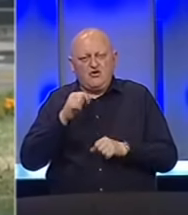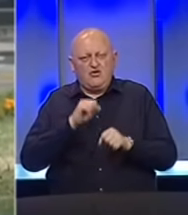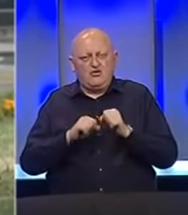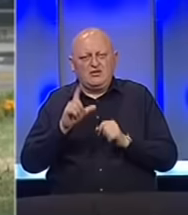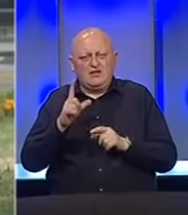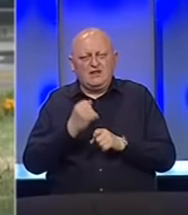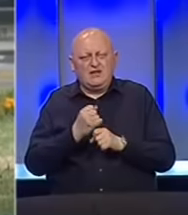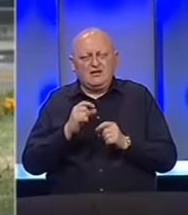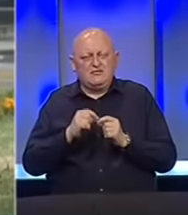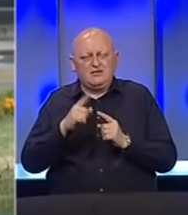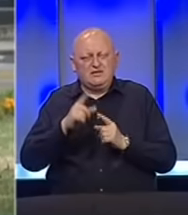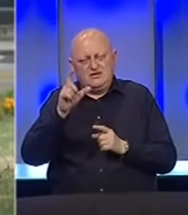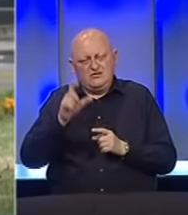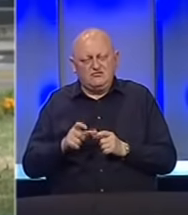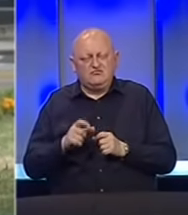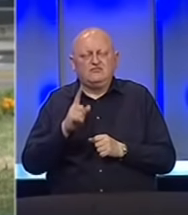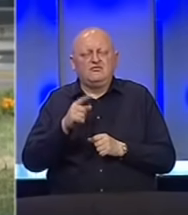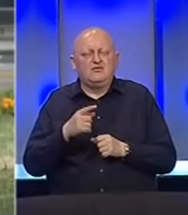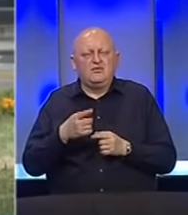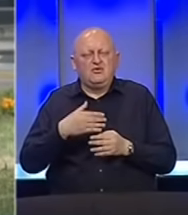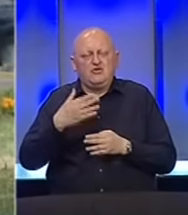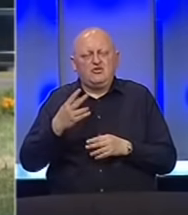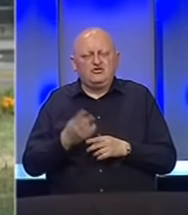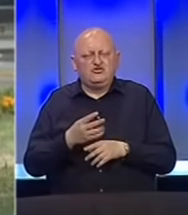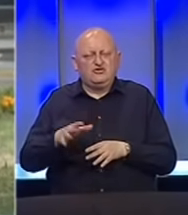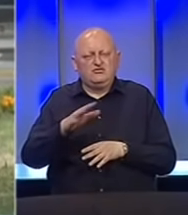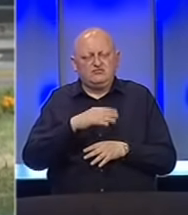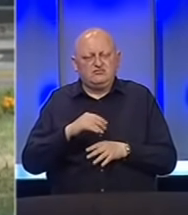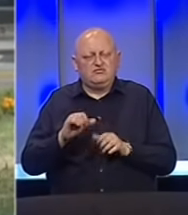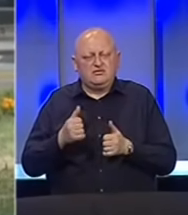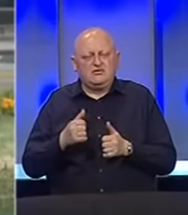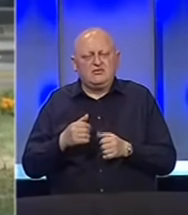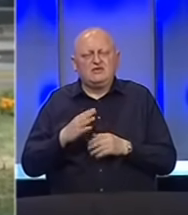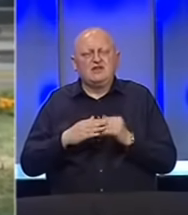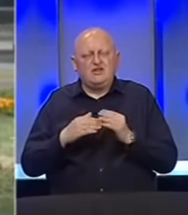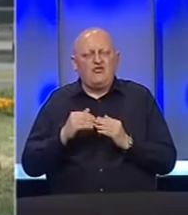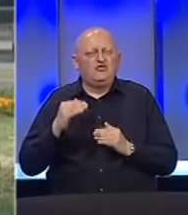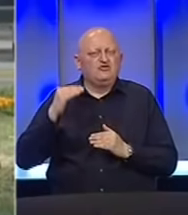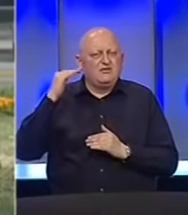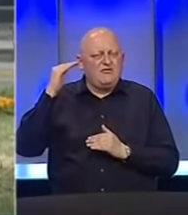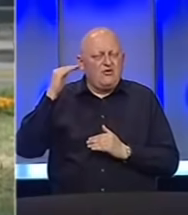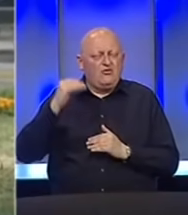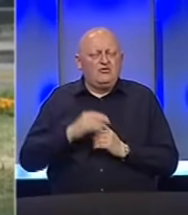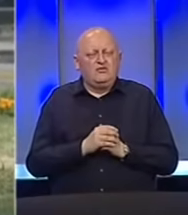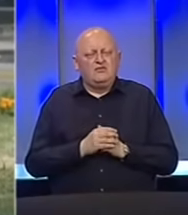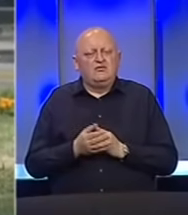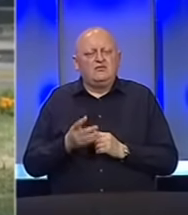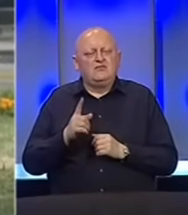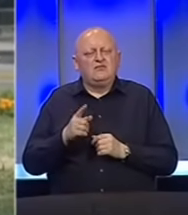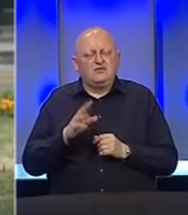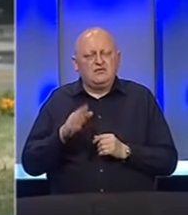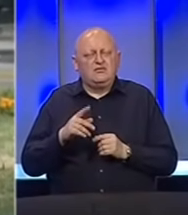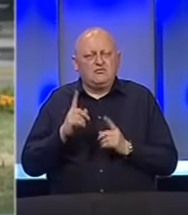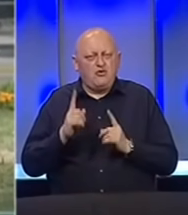LGBT osobe poprilično, pogotovo u odnosu na zemlje regije, zaista na zadovoljavajućem nivou. Iako ostaje tu i